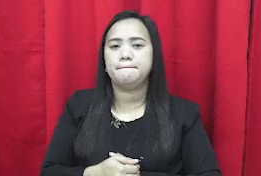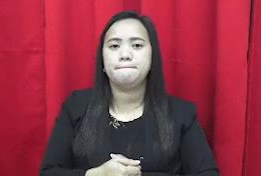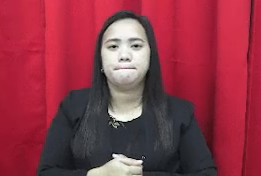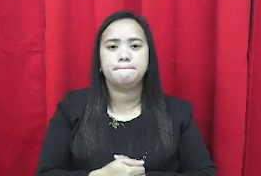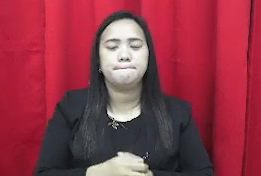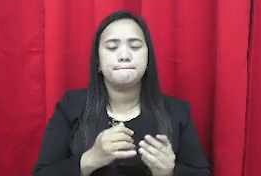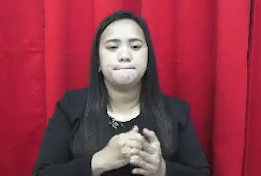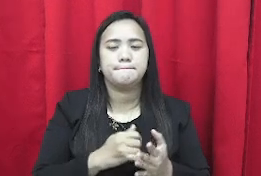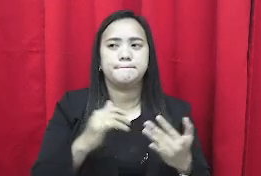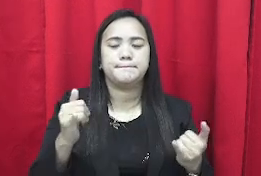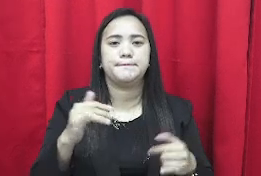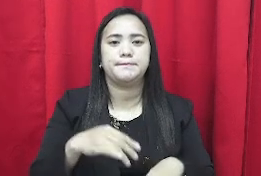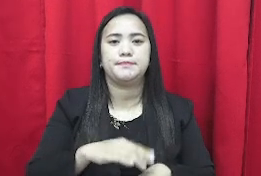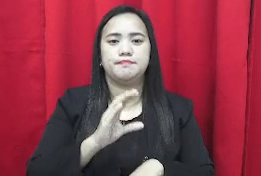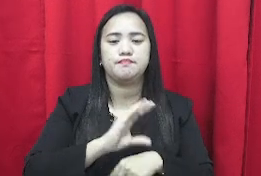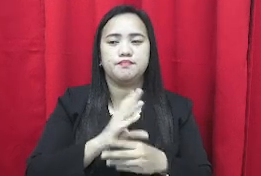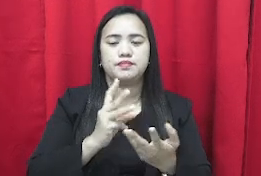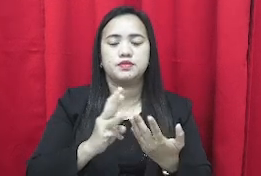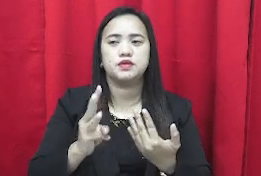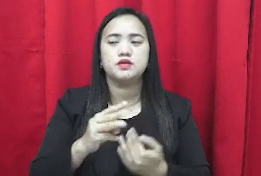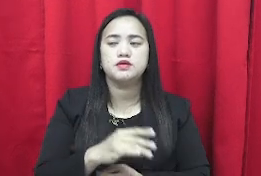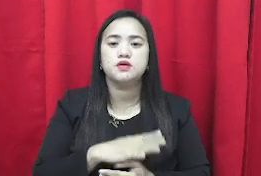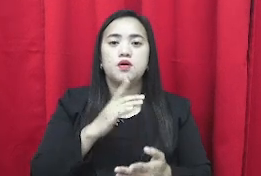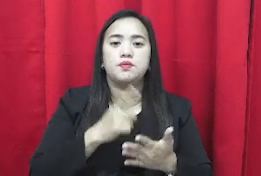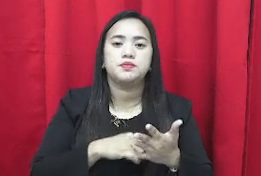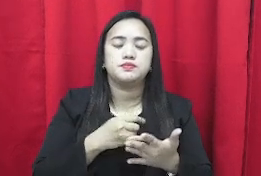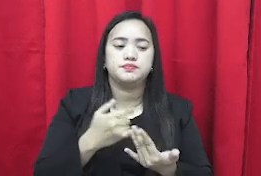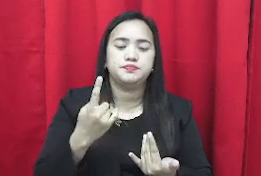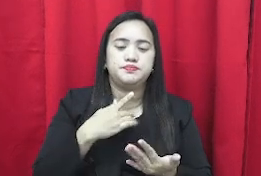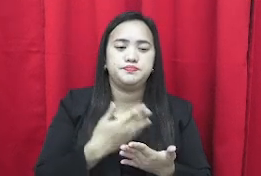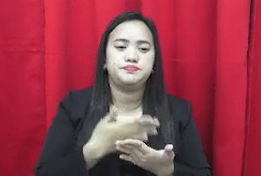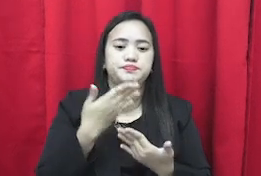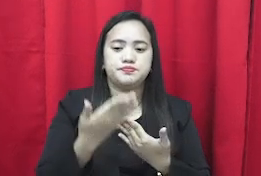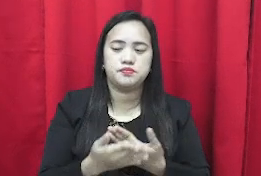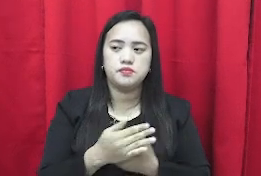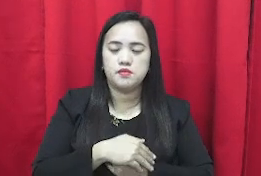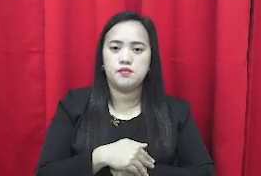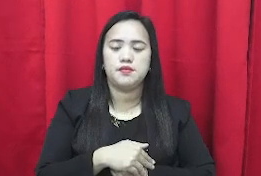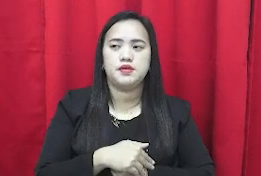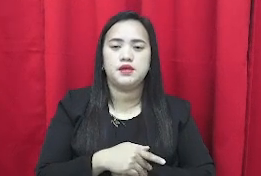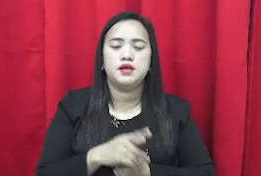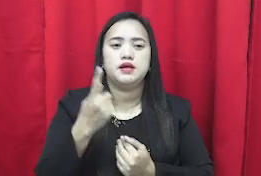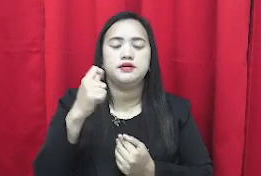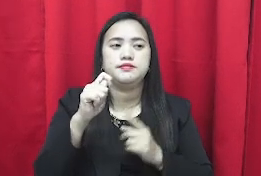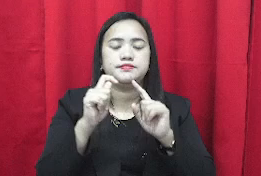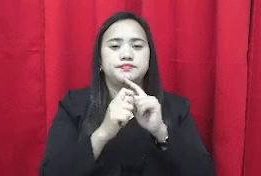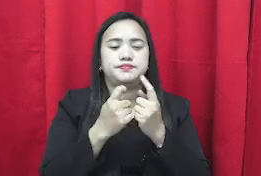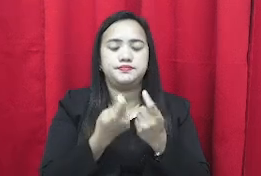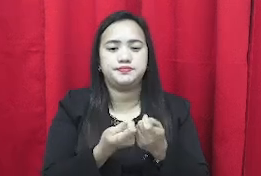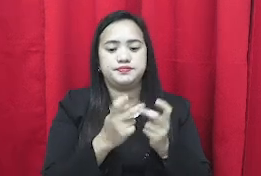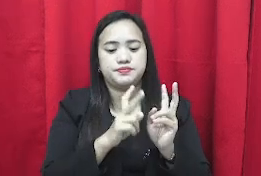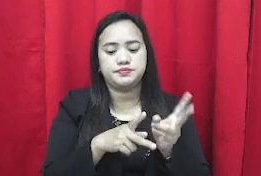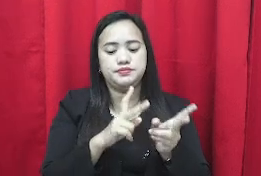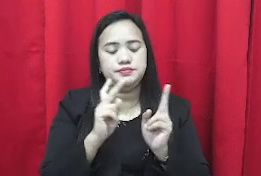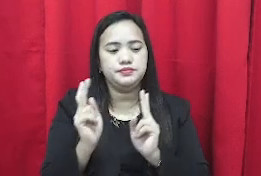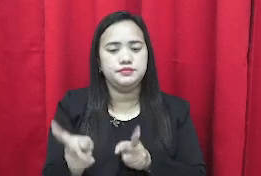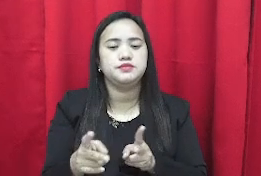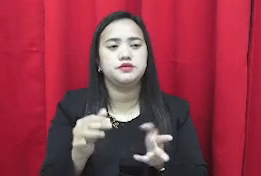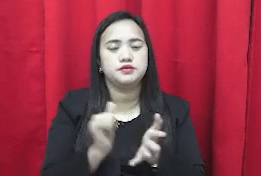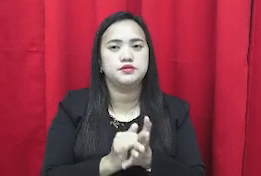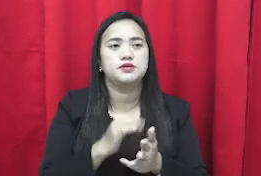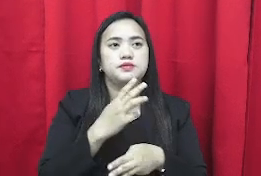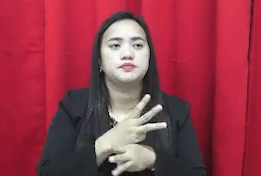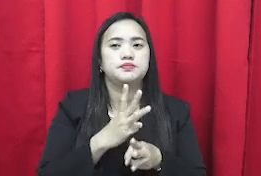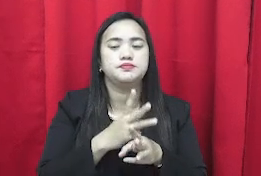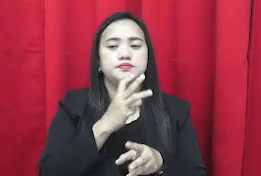new time at sa programa po natin na ito tabayan niyo pa ang mga susunod na programa ng ating pong simbahan sa mga area and Let's make it sure that we will be a